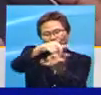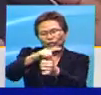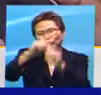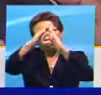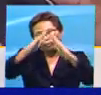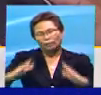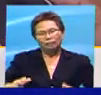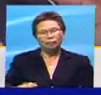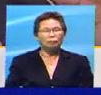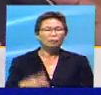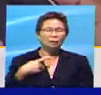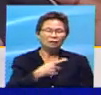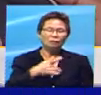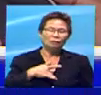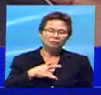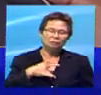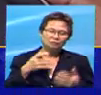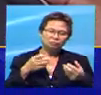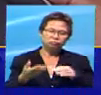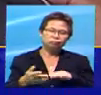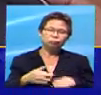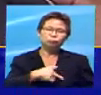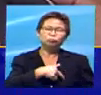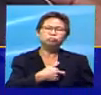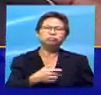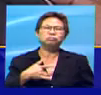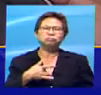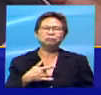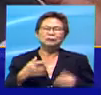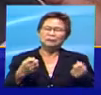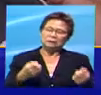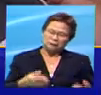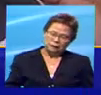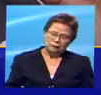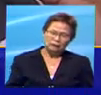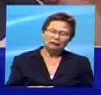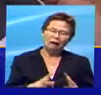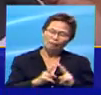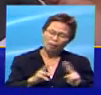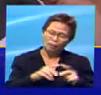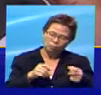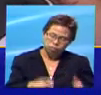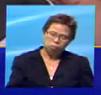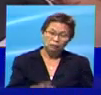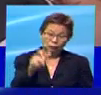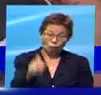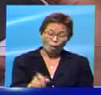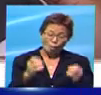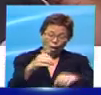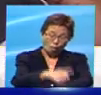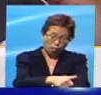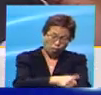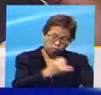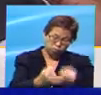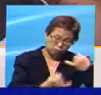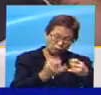Kita merasa kehilangan yang amat sangat kerana seorang yang banyak jasanya kepada negeri